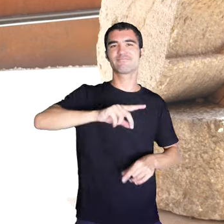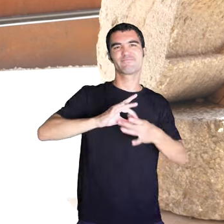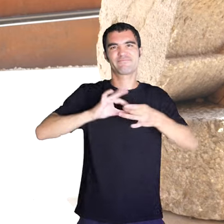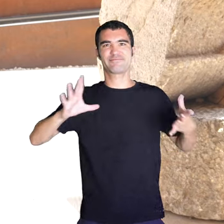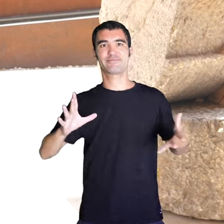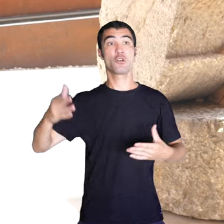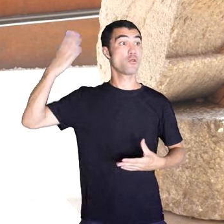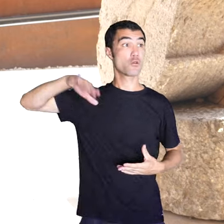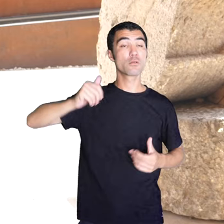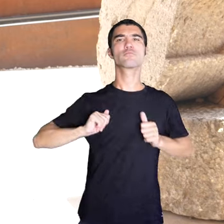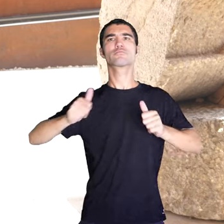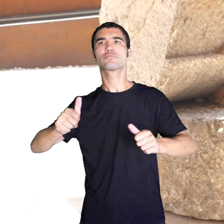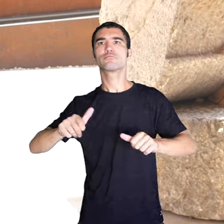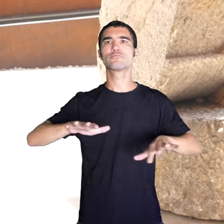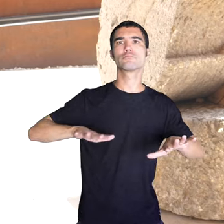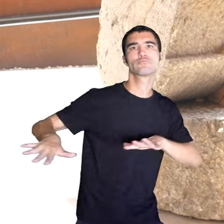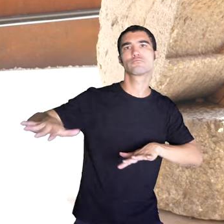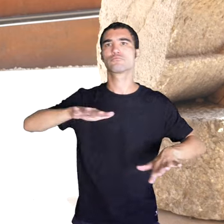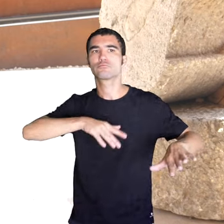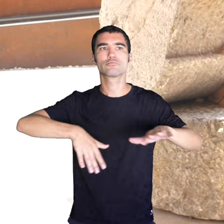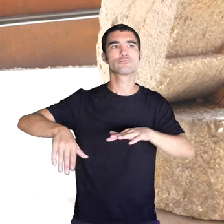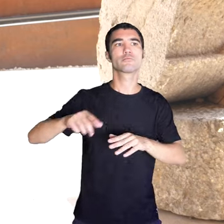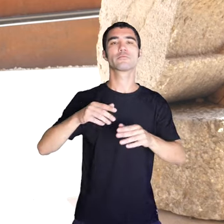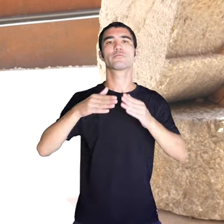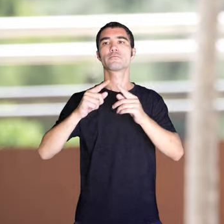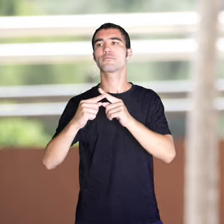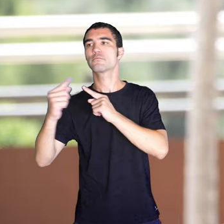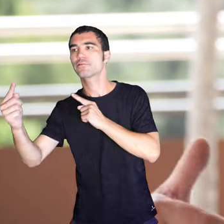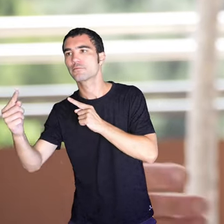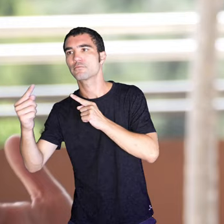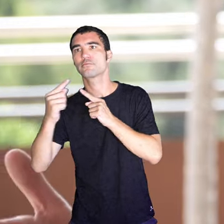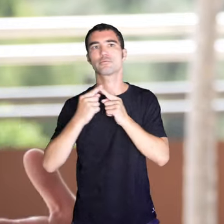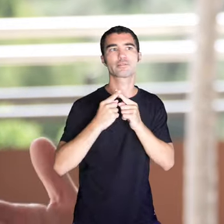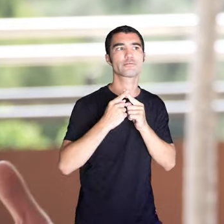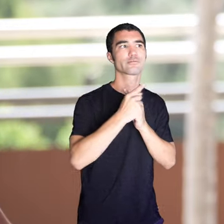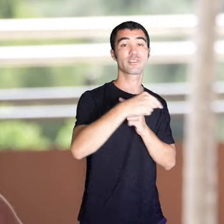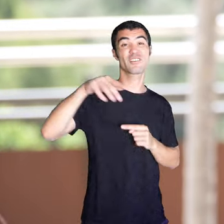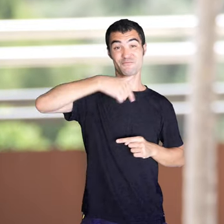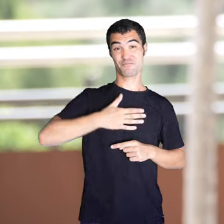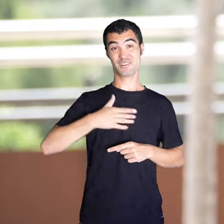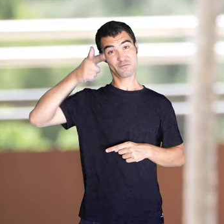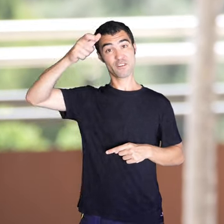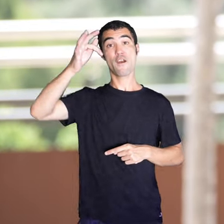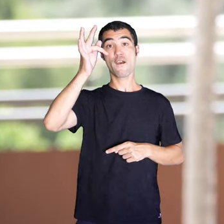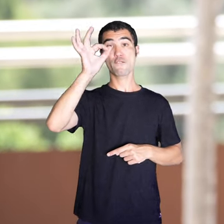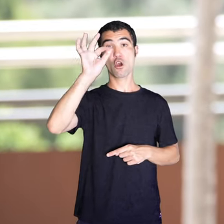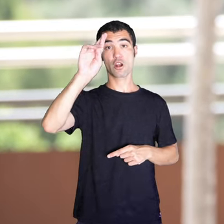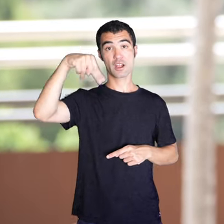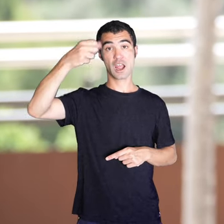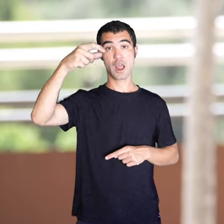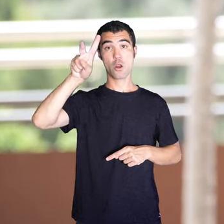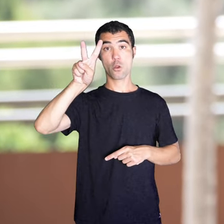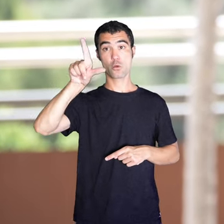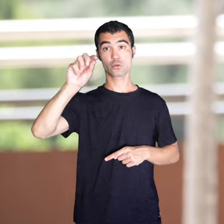comences a moure't, a poder-te moure d'una banda a l'altra. Aquí a Fornalutx érem un grup i cada